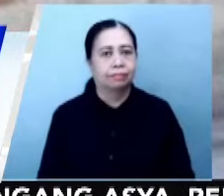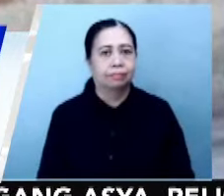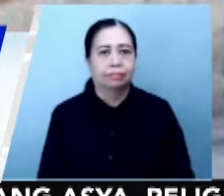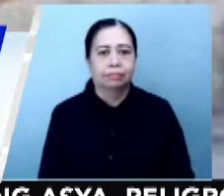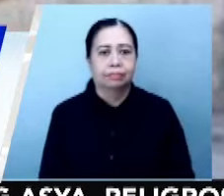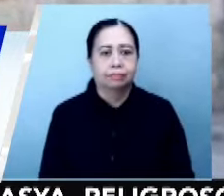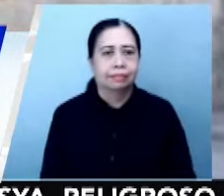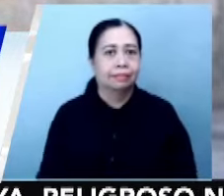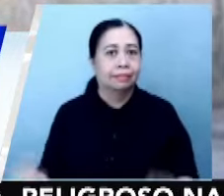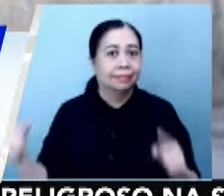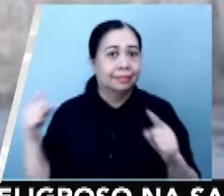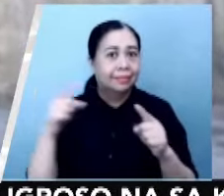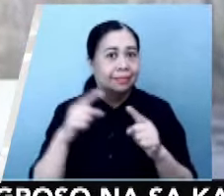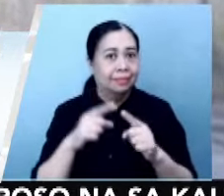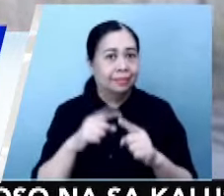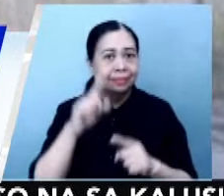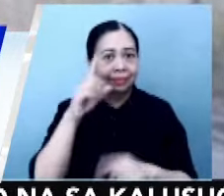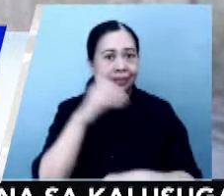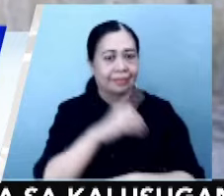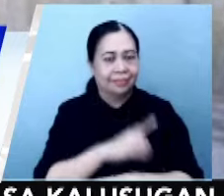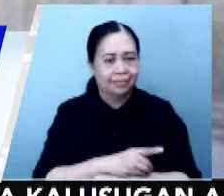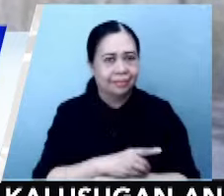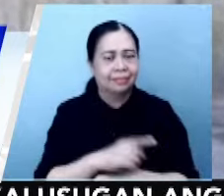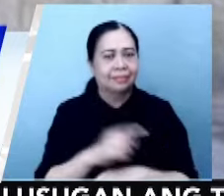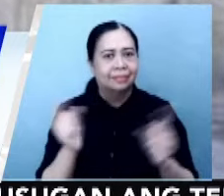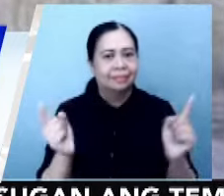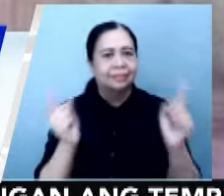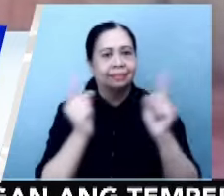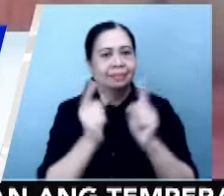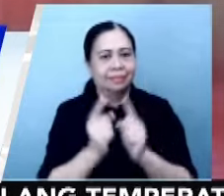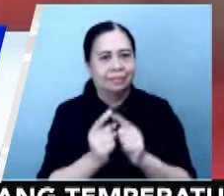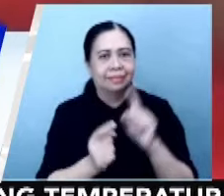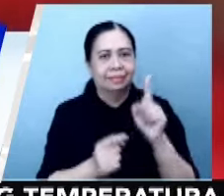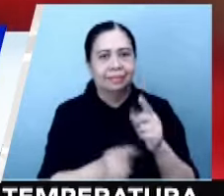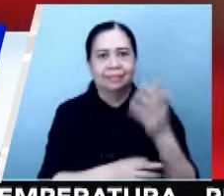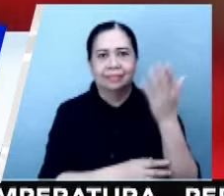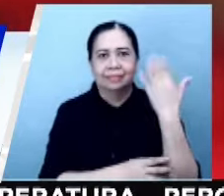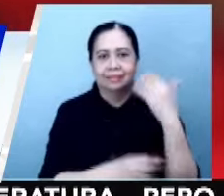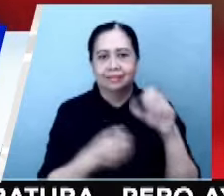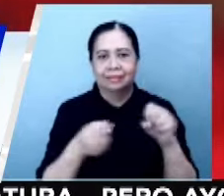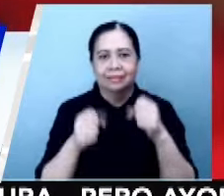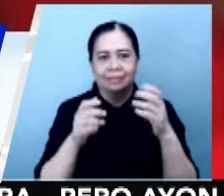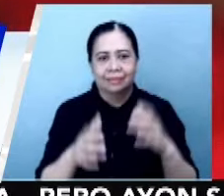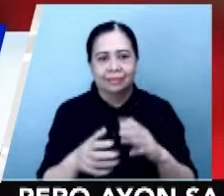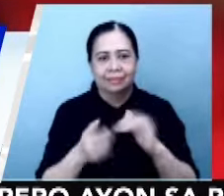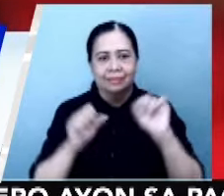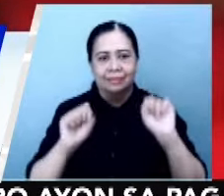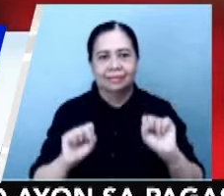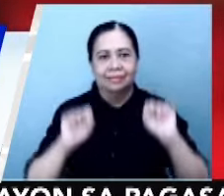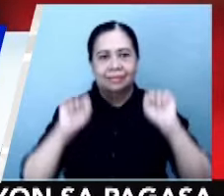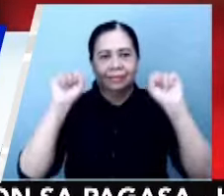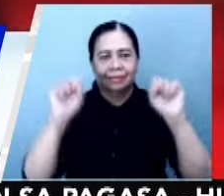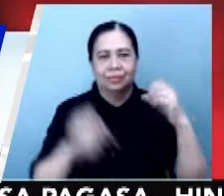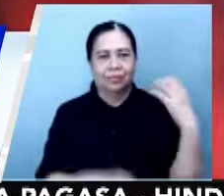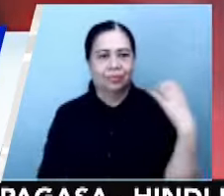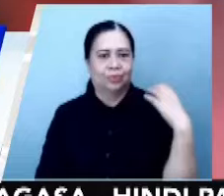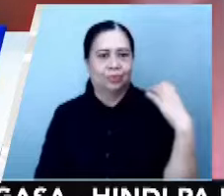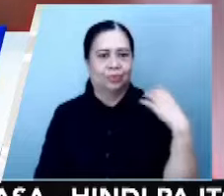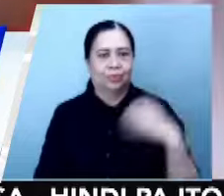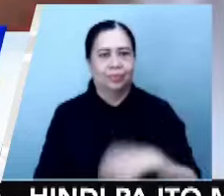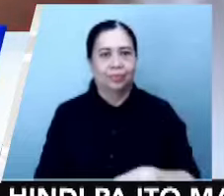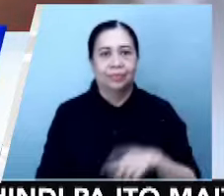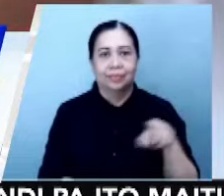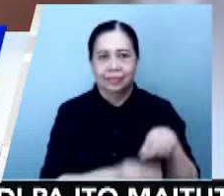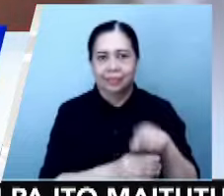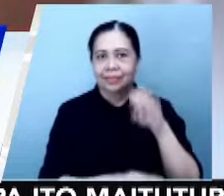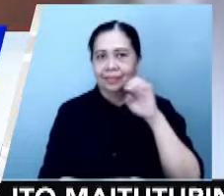Hanggang sa isang araw, nakilala niya ang isang dating atleta na naging weightlifting coach. Isa si Elrin sa